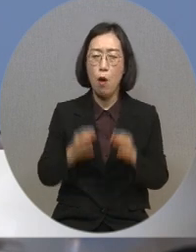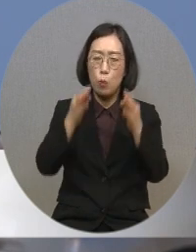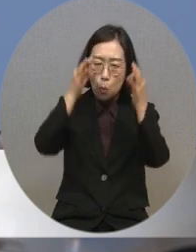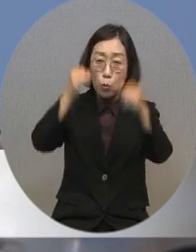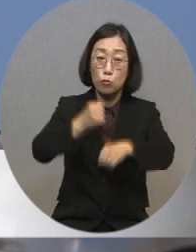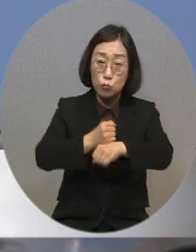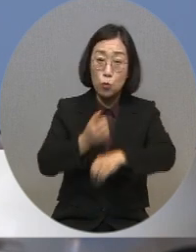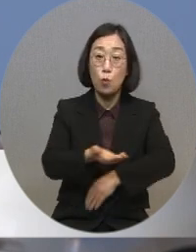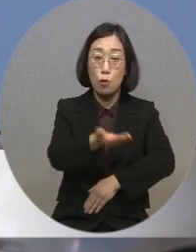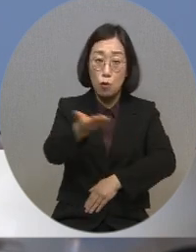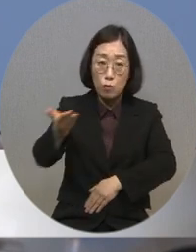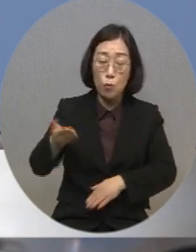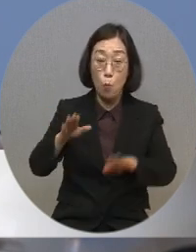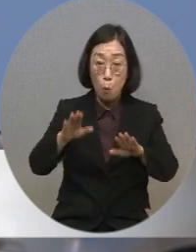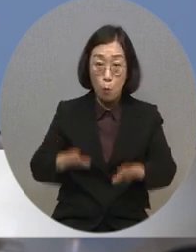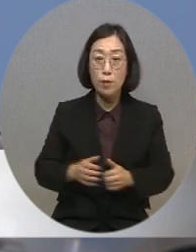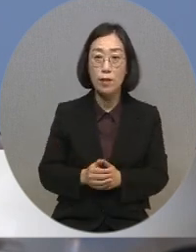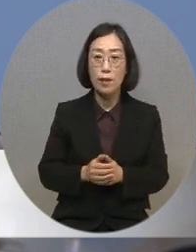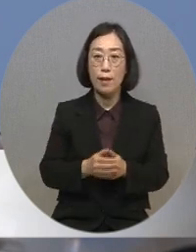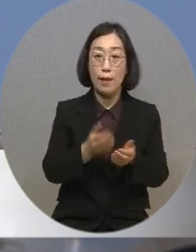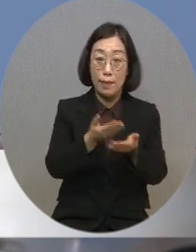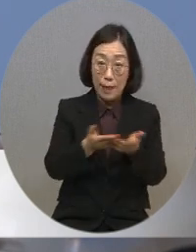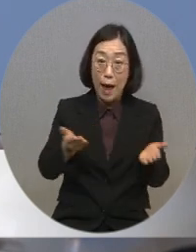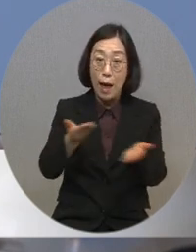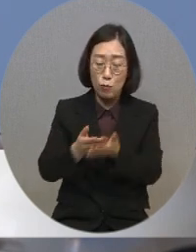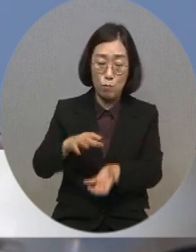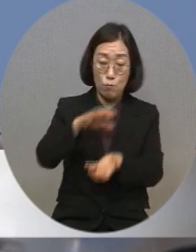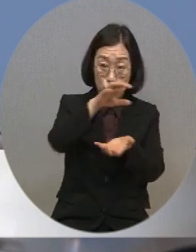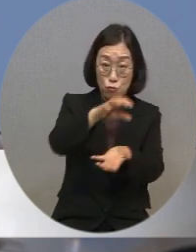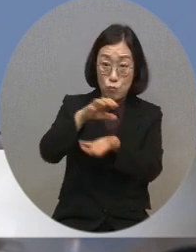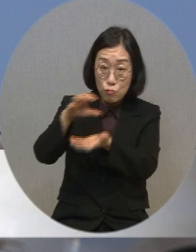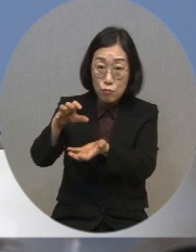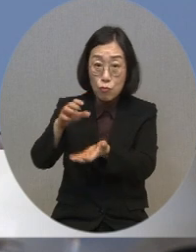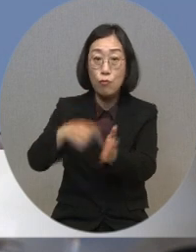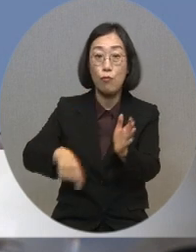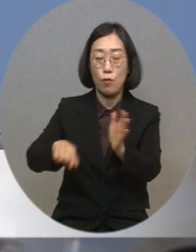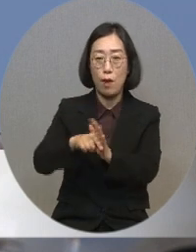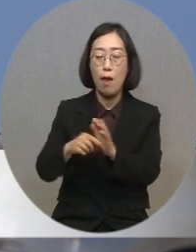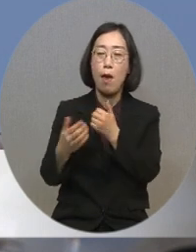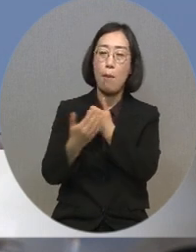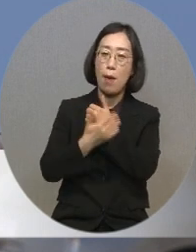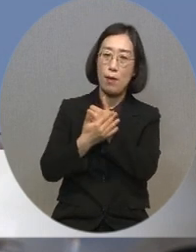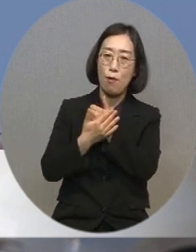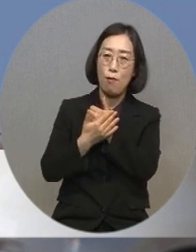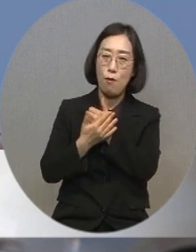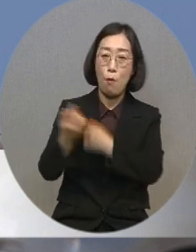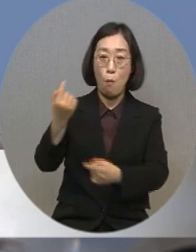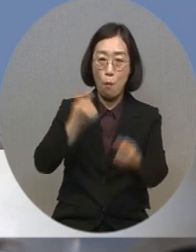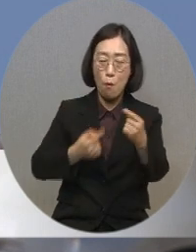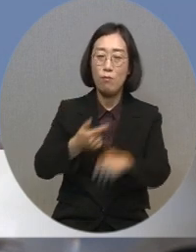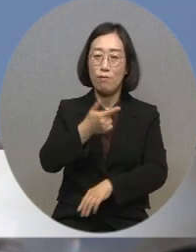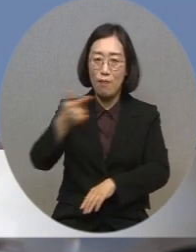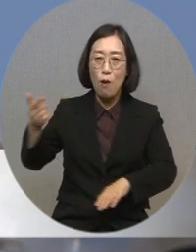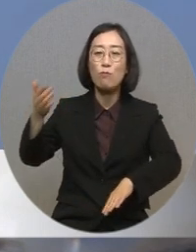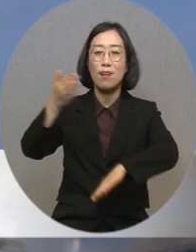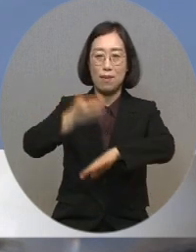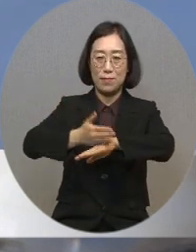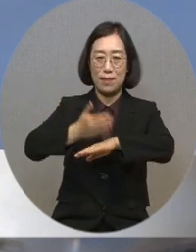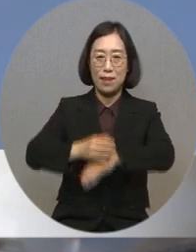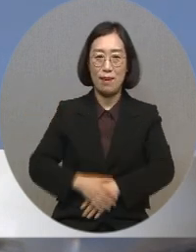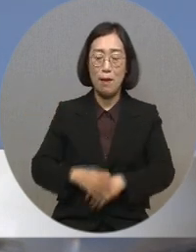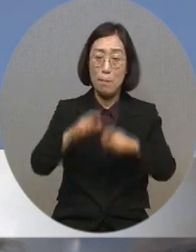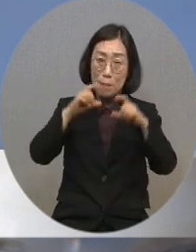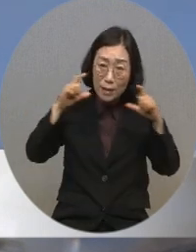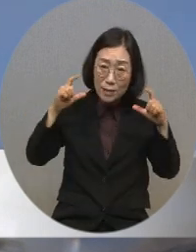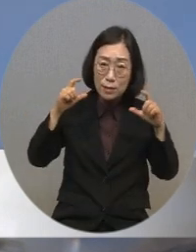애써주시는데요. 또 오늘 이렇게 또 이런 나눔 행사를 할 수 있도록 또 배려해 주셔가지고 너무나 감사드립니다. 마스크를